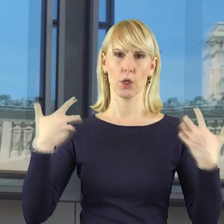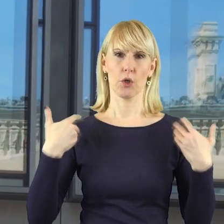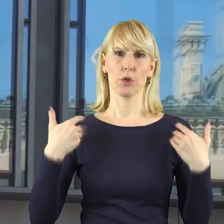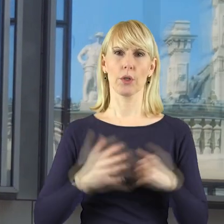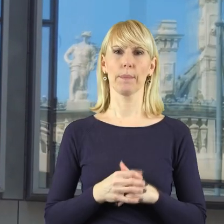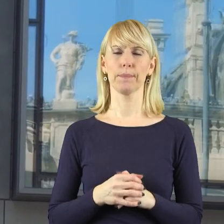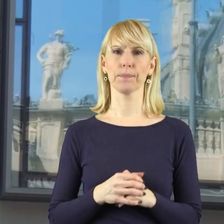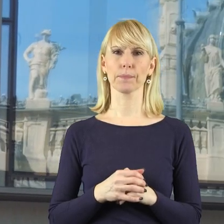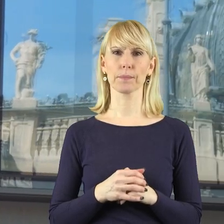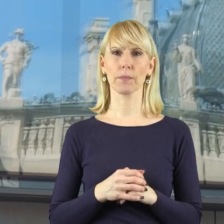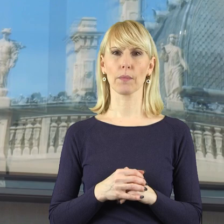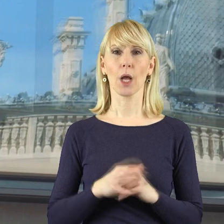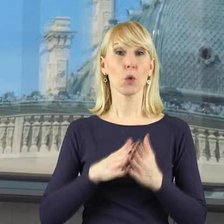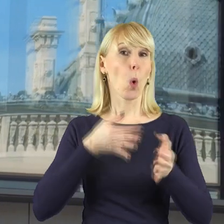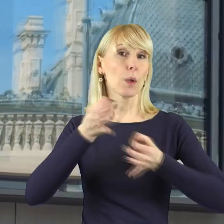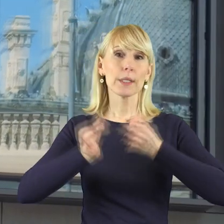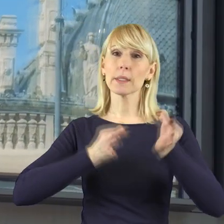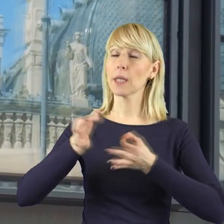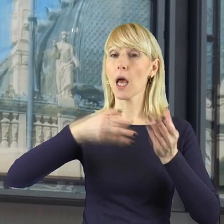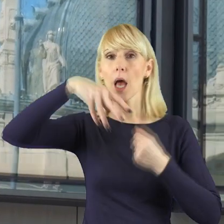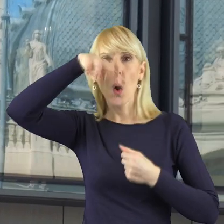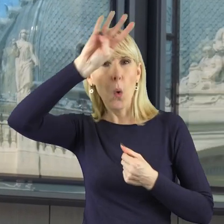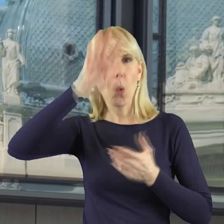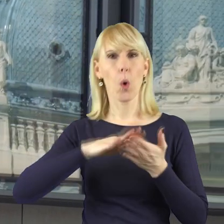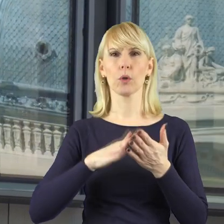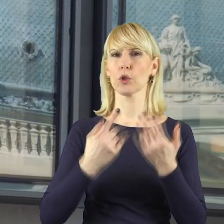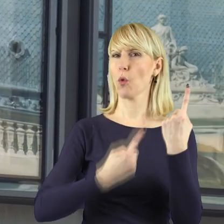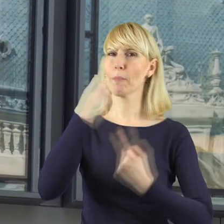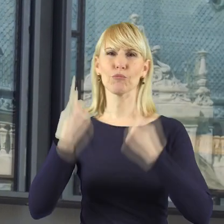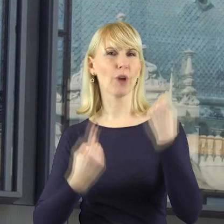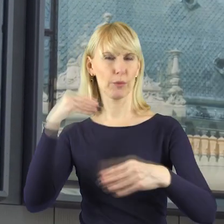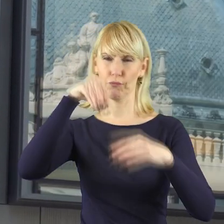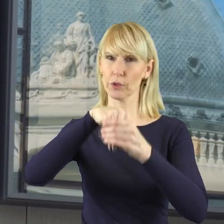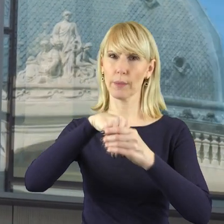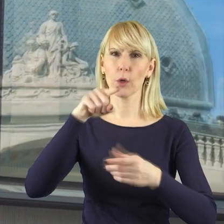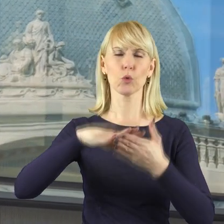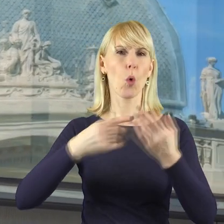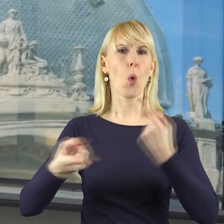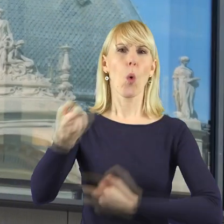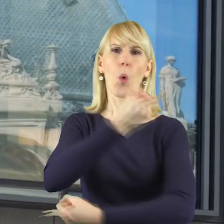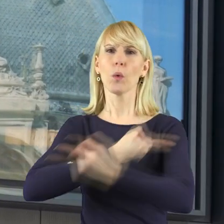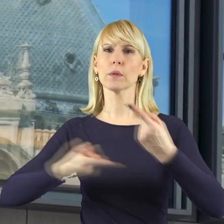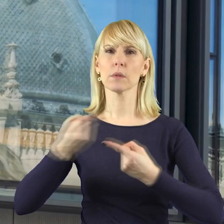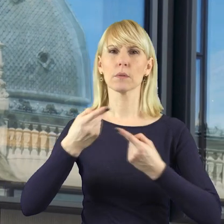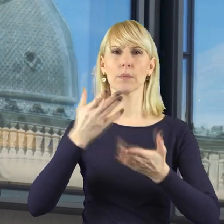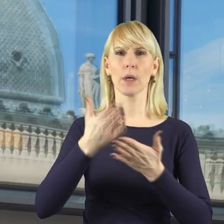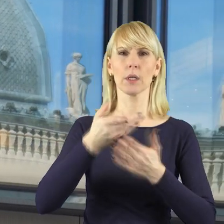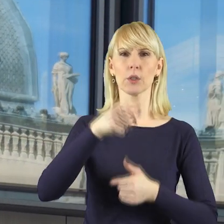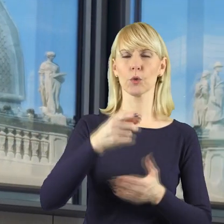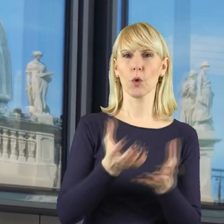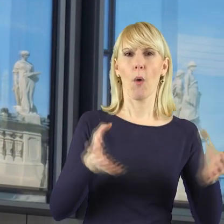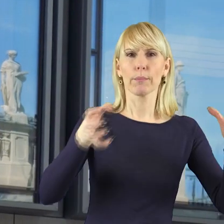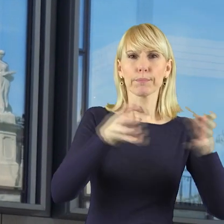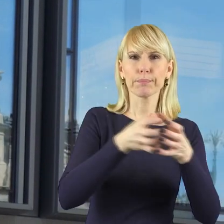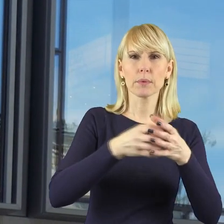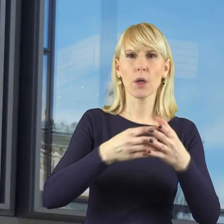miasta. Historia Łodzi jest nierozerwanie związana z przemysłem, który odmienił niewiele znaczącą senną osadę